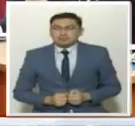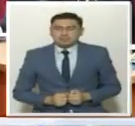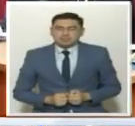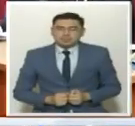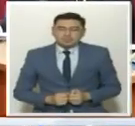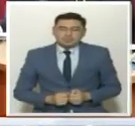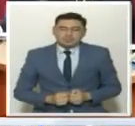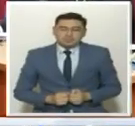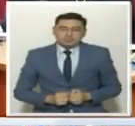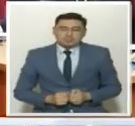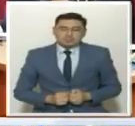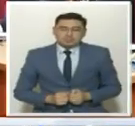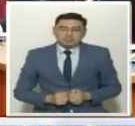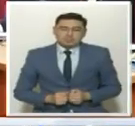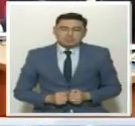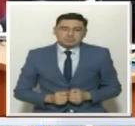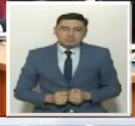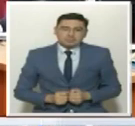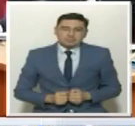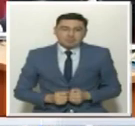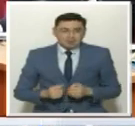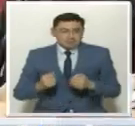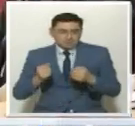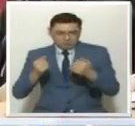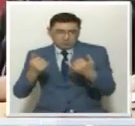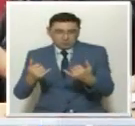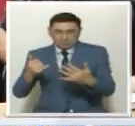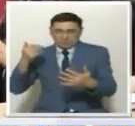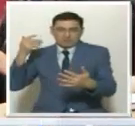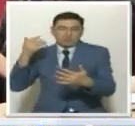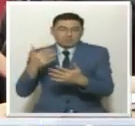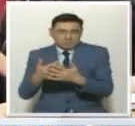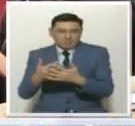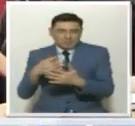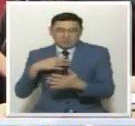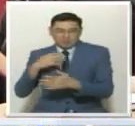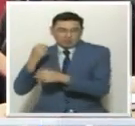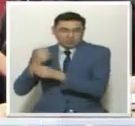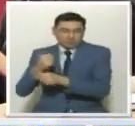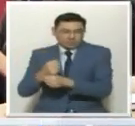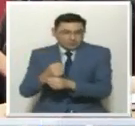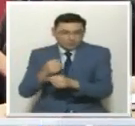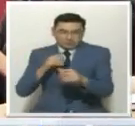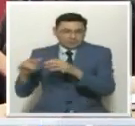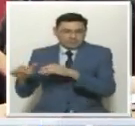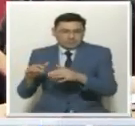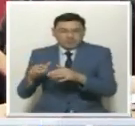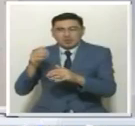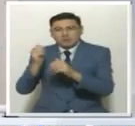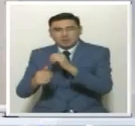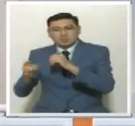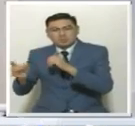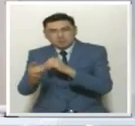Бүгінгі дейін атқарып келген механизмге өзгеріс енгізілді. Яғни аудандардағы ауыл әкімдерінің тікелей жауапкершілігін арттыру